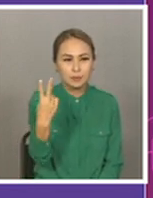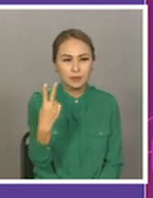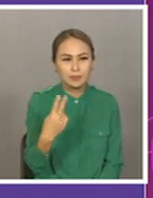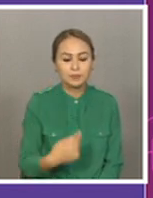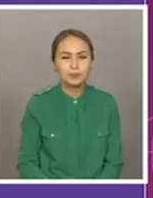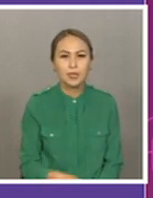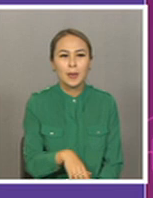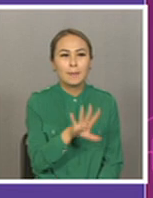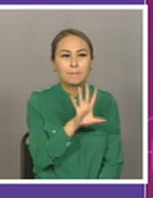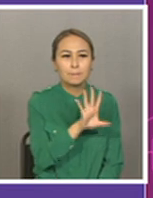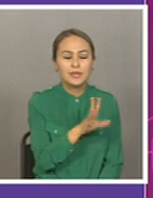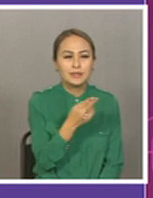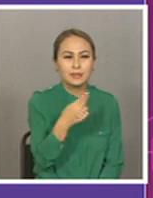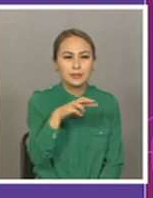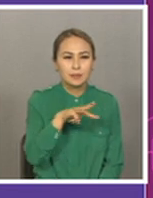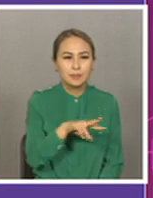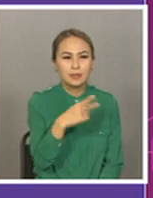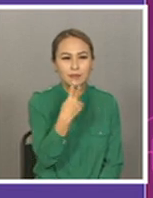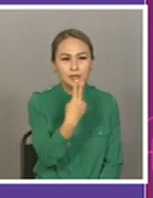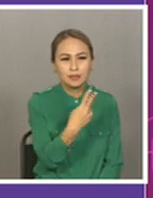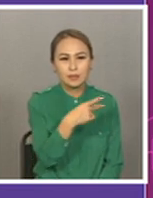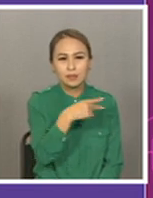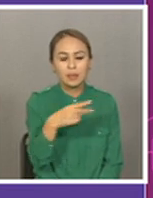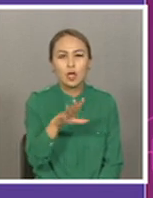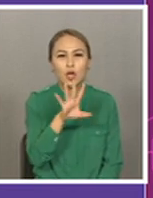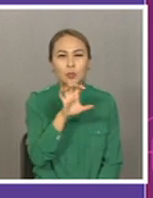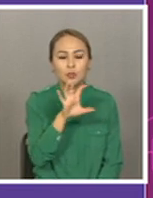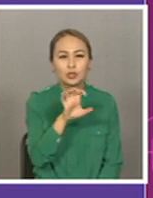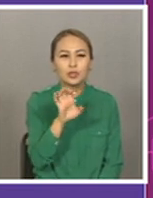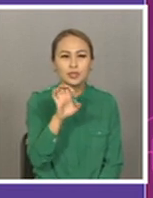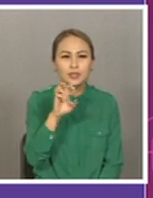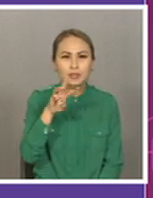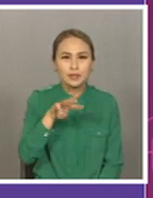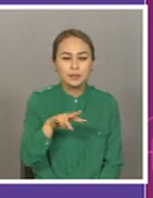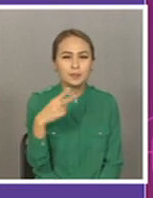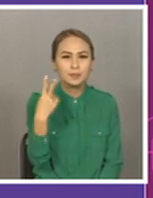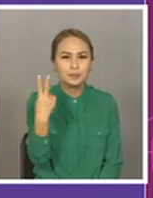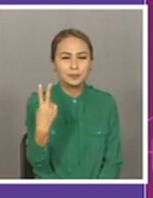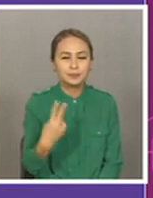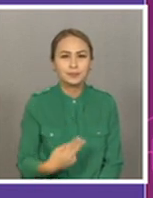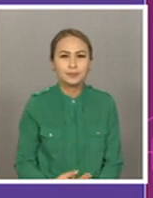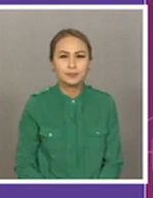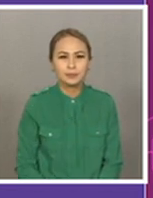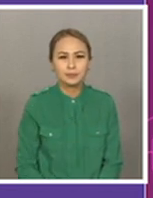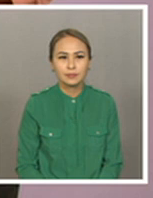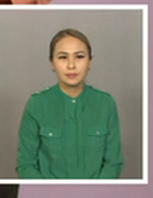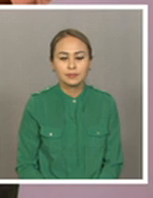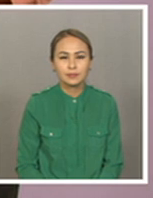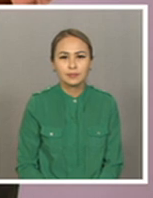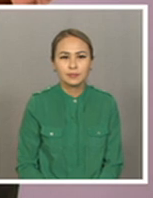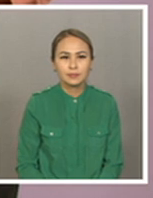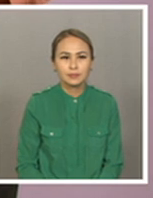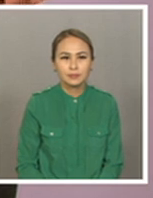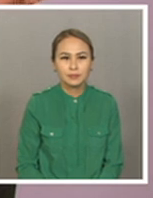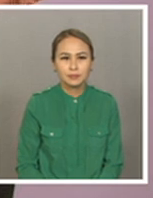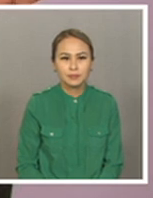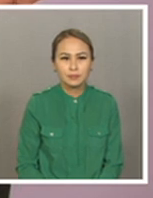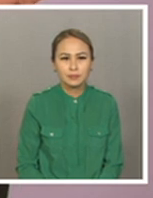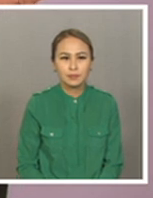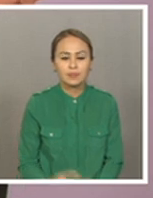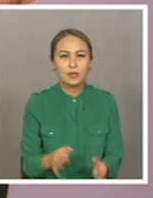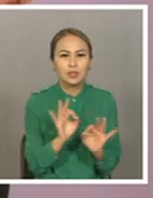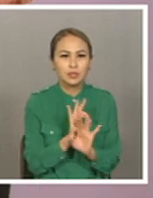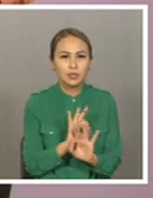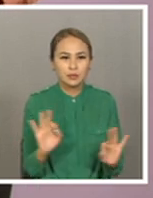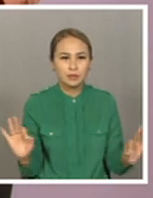дециметр. 5 квадрат дециметрде 500 квадрат сантиметр бар екен. Жақсы,